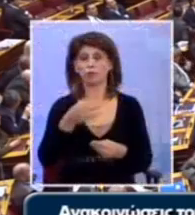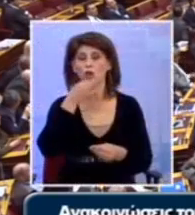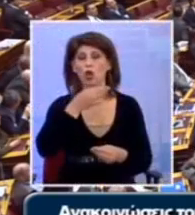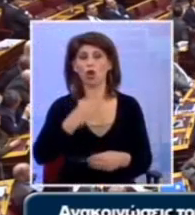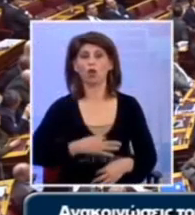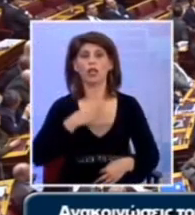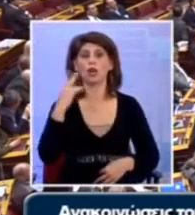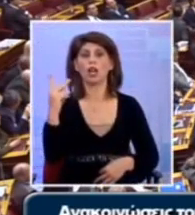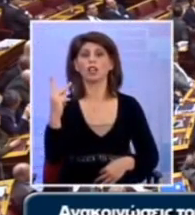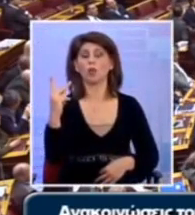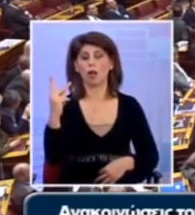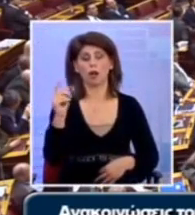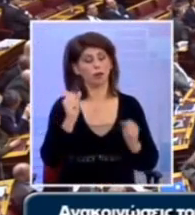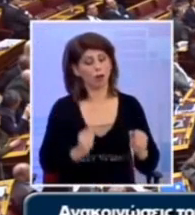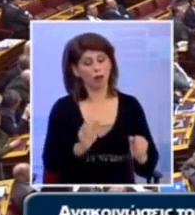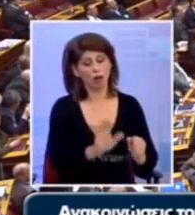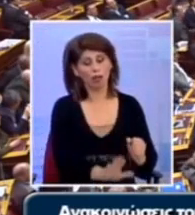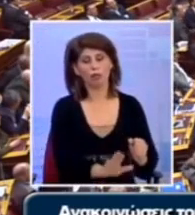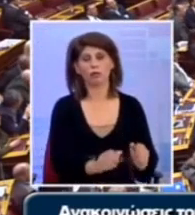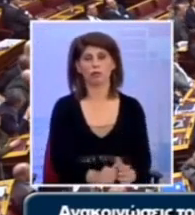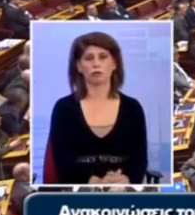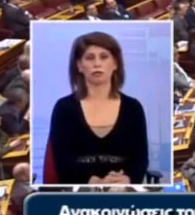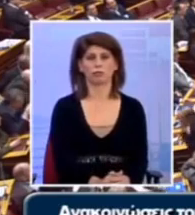Κύριο Κατρούγκαλο, καθίστε κάτω.